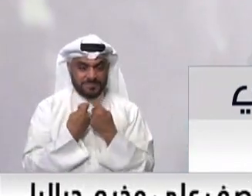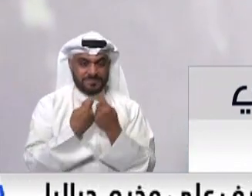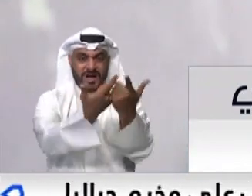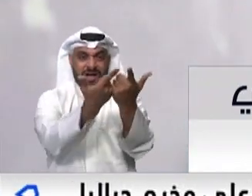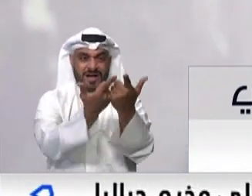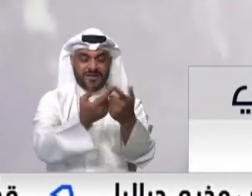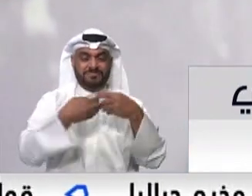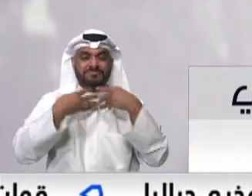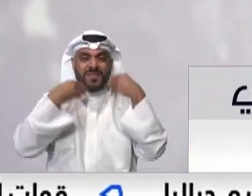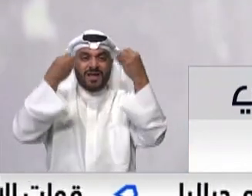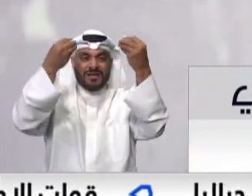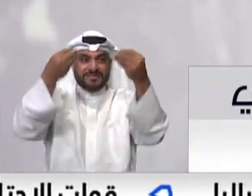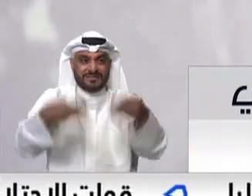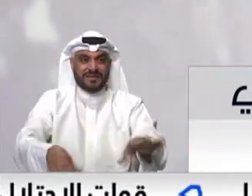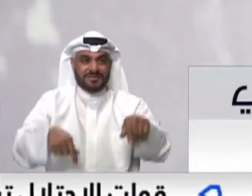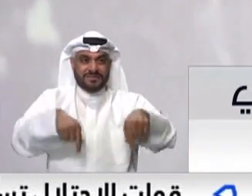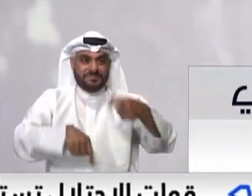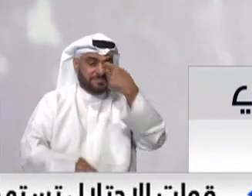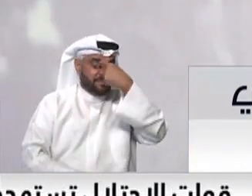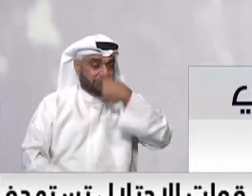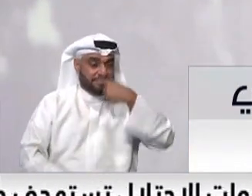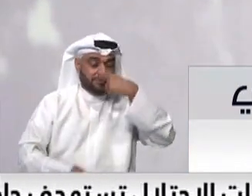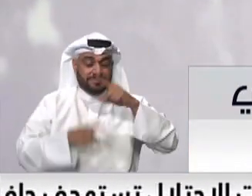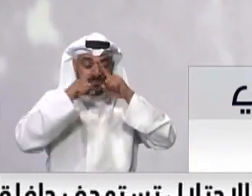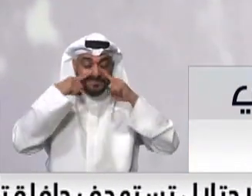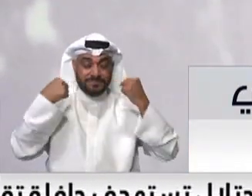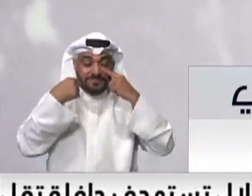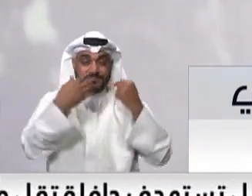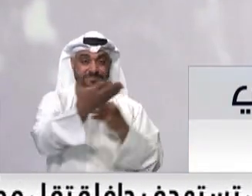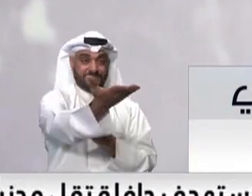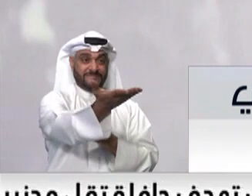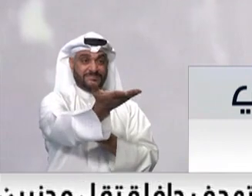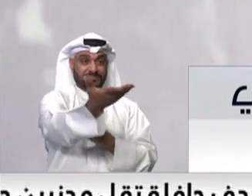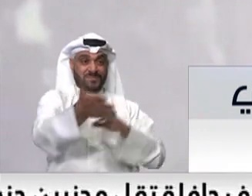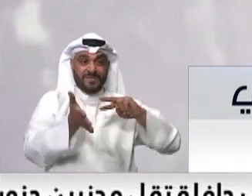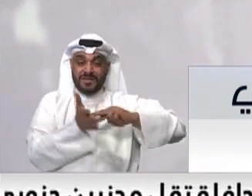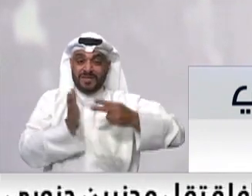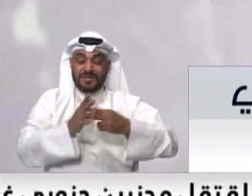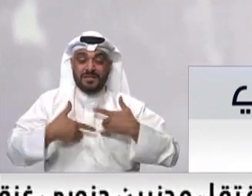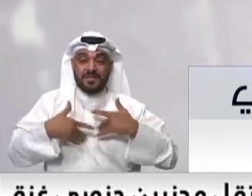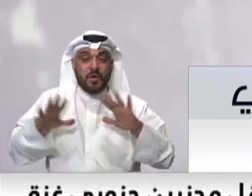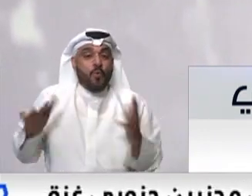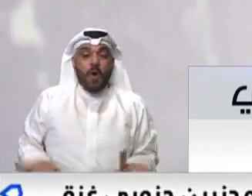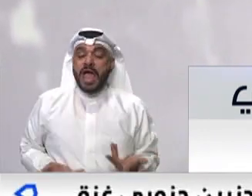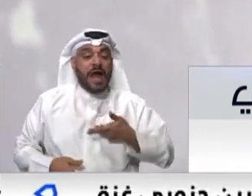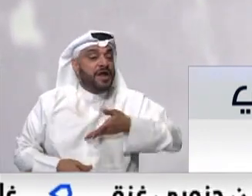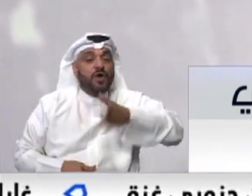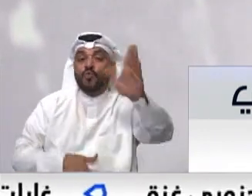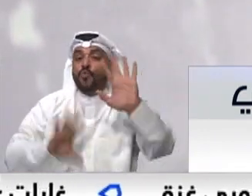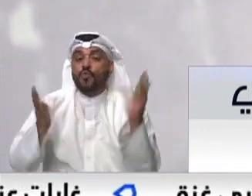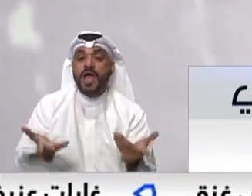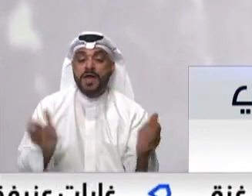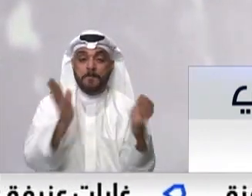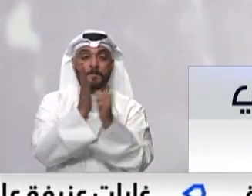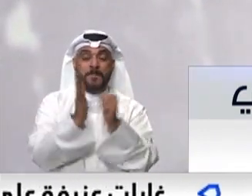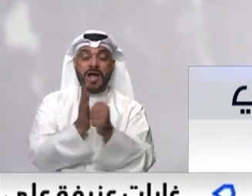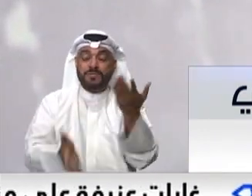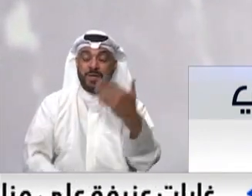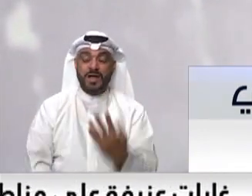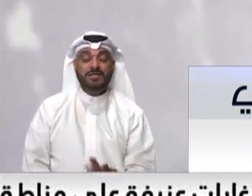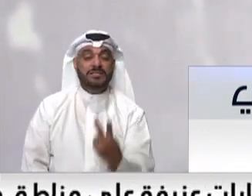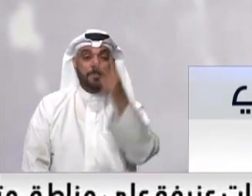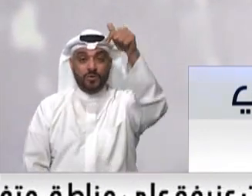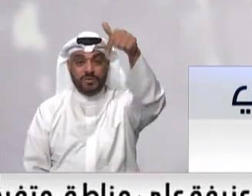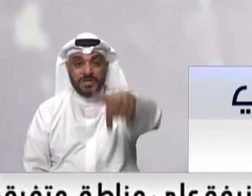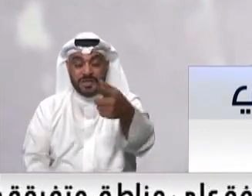من بلادنا إلى هنا، ماذا يريدوا؟ أن نهاجر من خارج أرضنا أيضا التي نزحنا إليها في 67 ونزحوا أهالينا